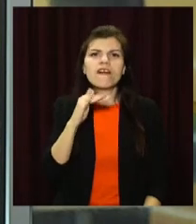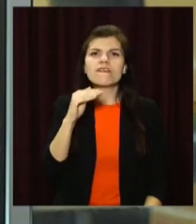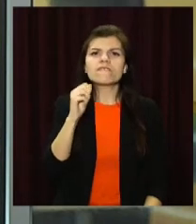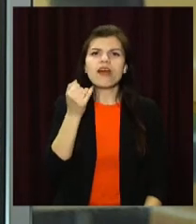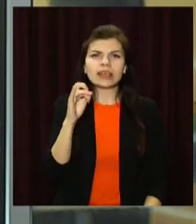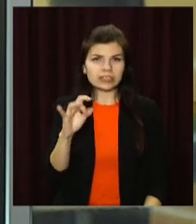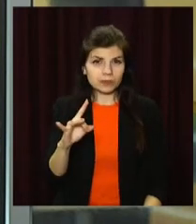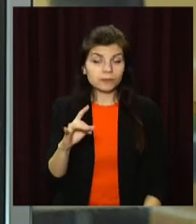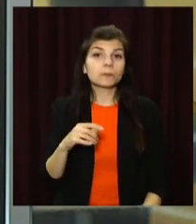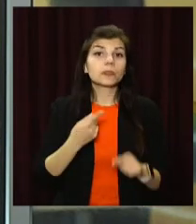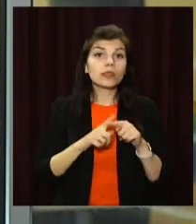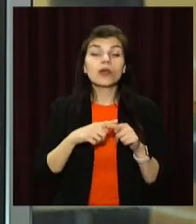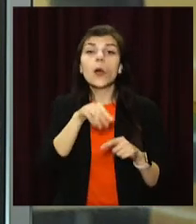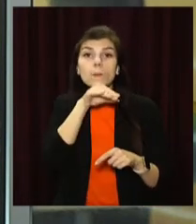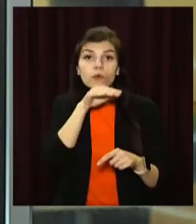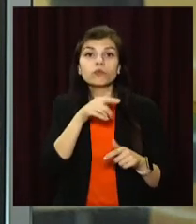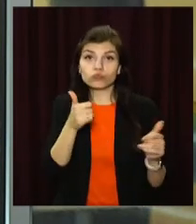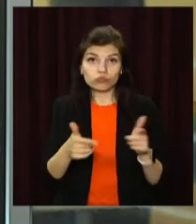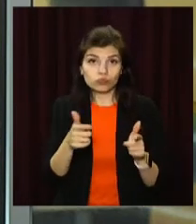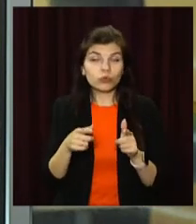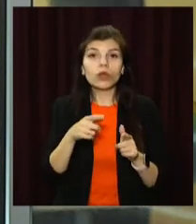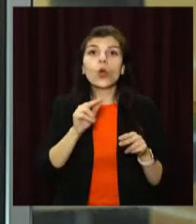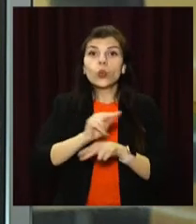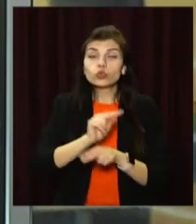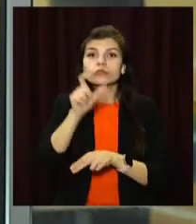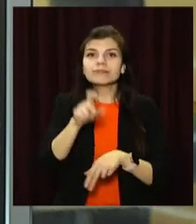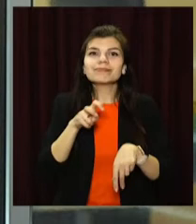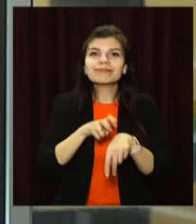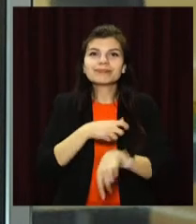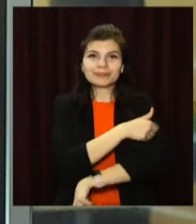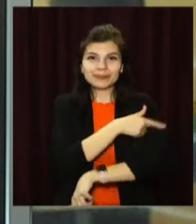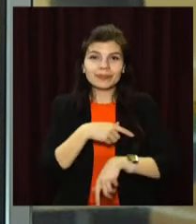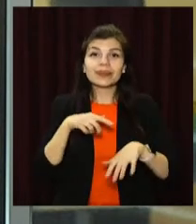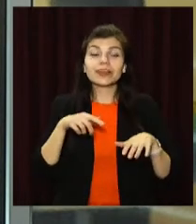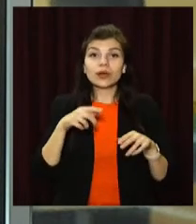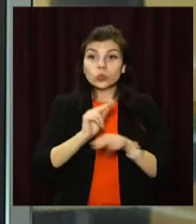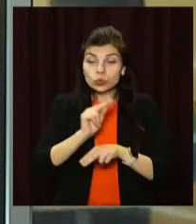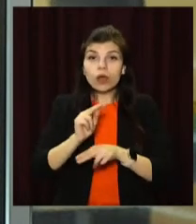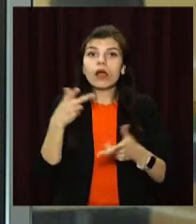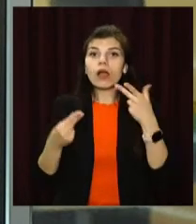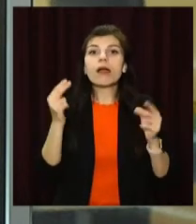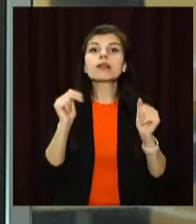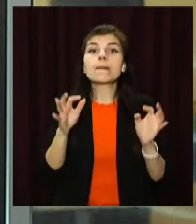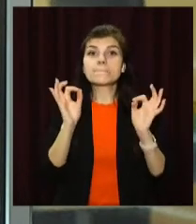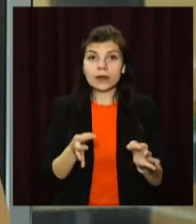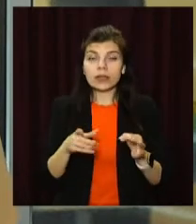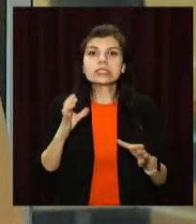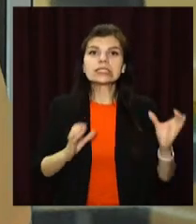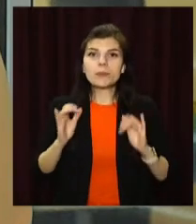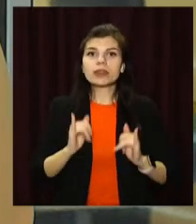Pfizer. Тож фахівців готують працювати з новими ліками. Для цього в обласній дитячій лікарні організували семінар